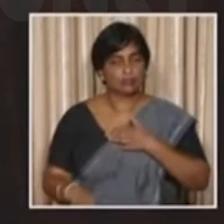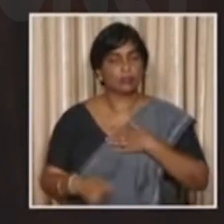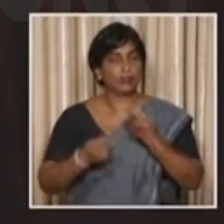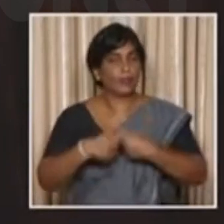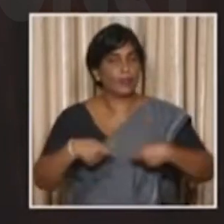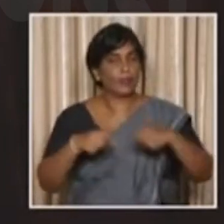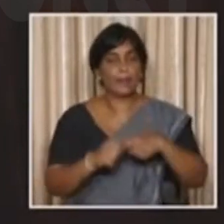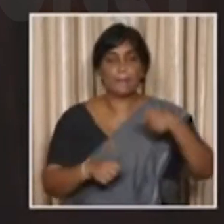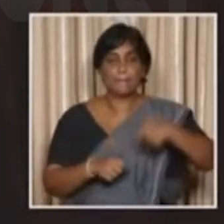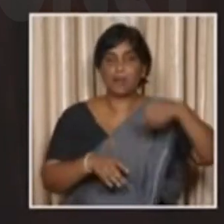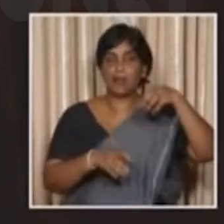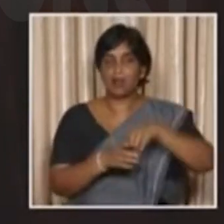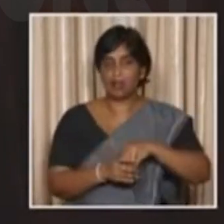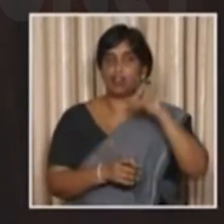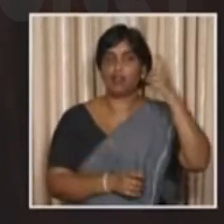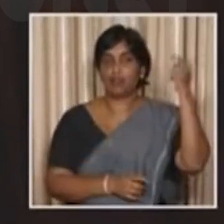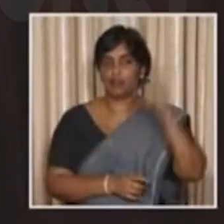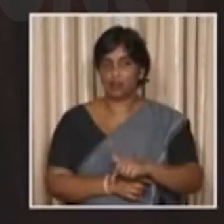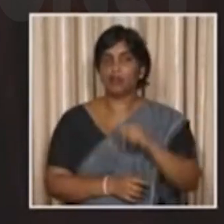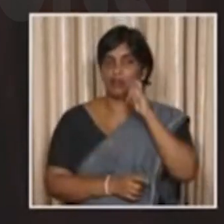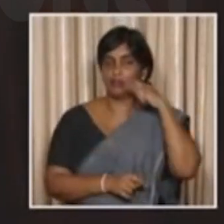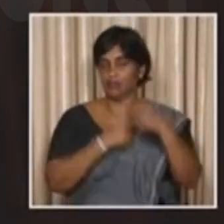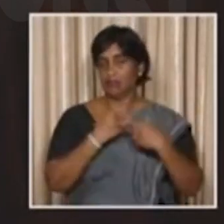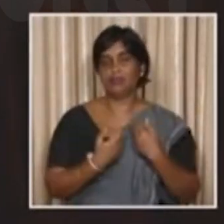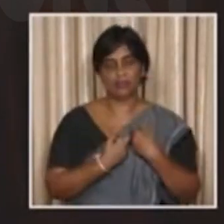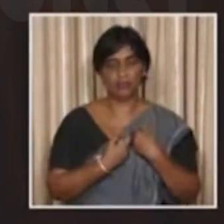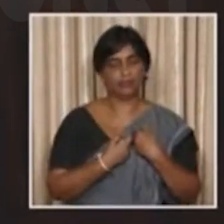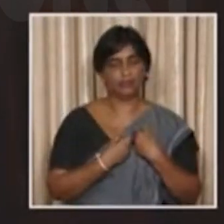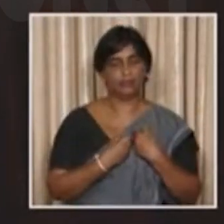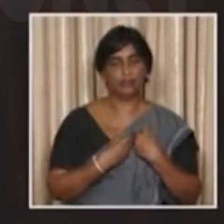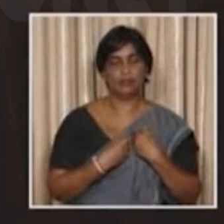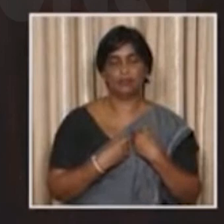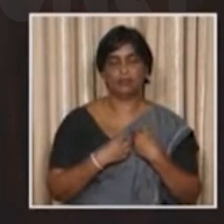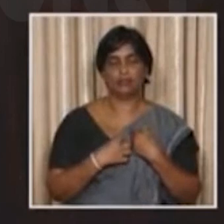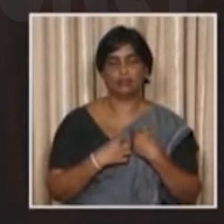bag වල රෙදි දාගෙන කොළඹ ආපු පරම්පරාවේ කෙනෙක්